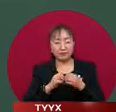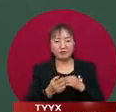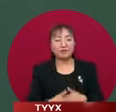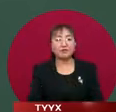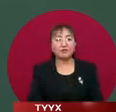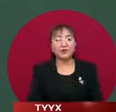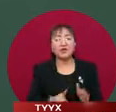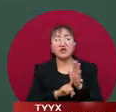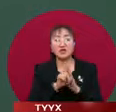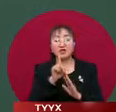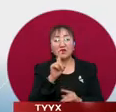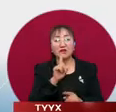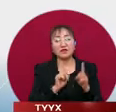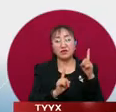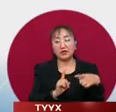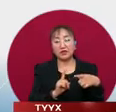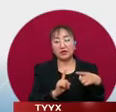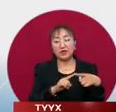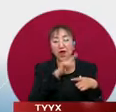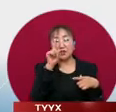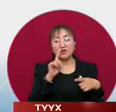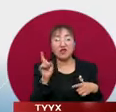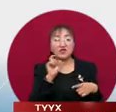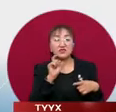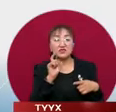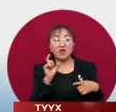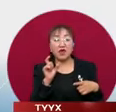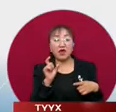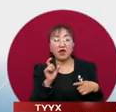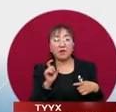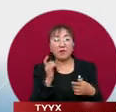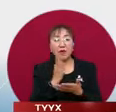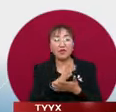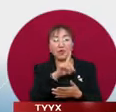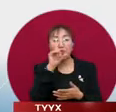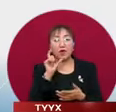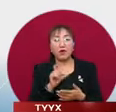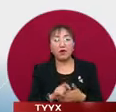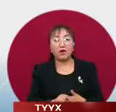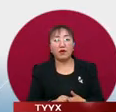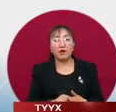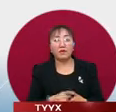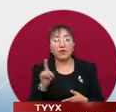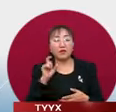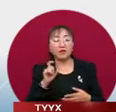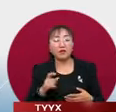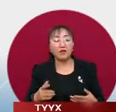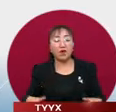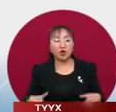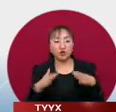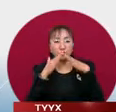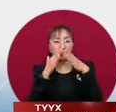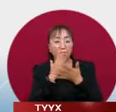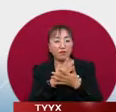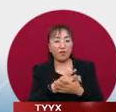эхний асуулт маань хизээ оршин тогтнож байсан бэ? За бид нар өнөөдрийнхөө хичээлээр эртний грекийн